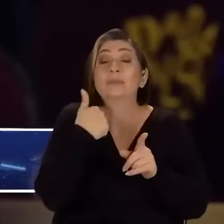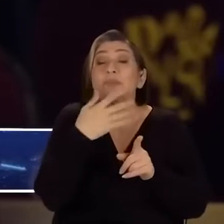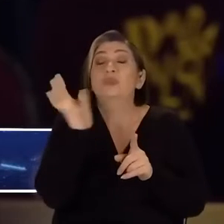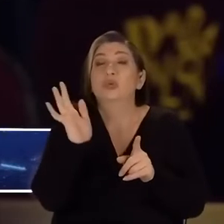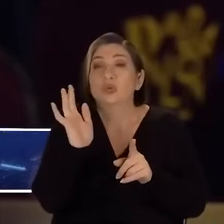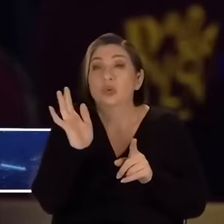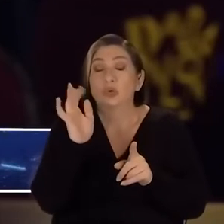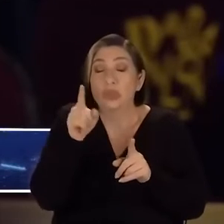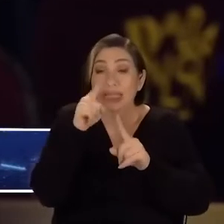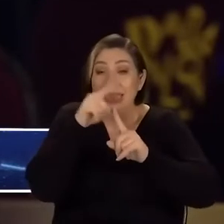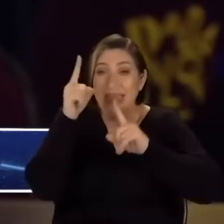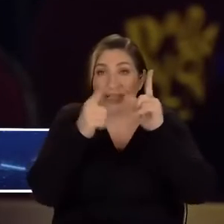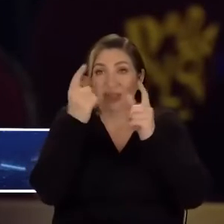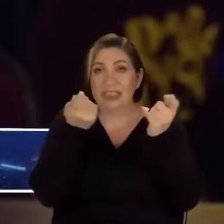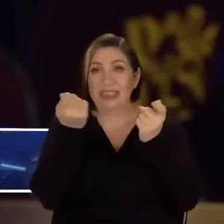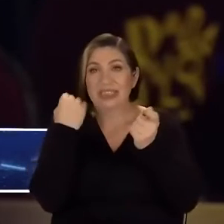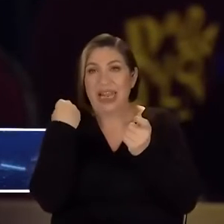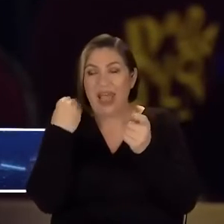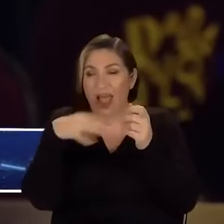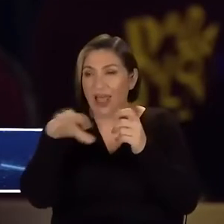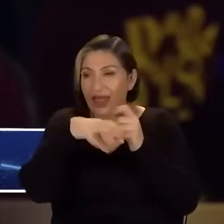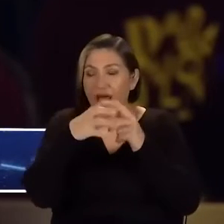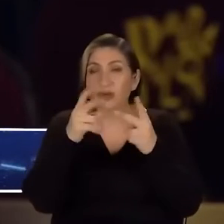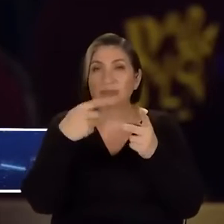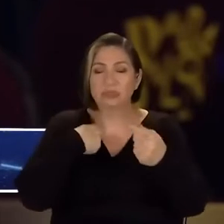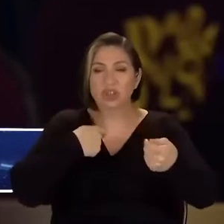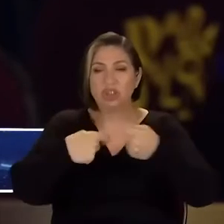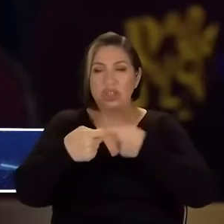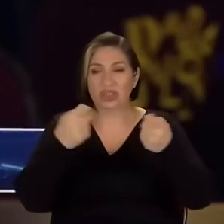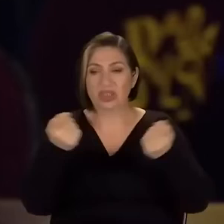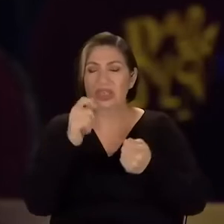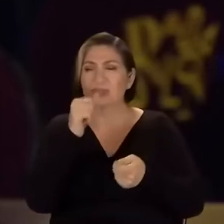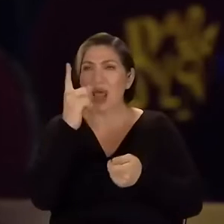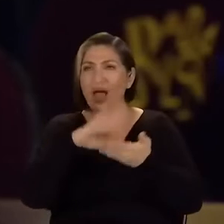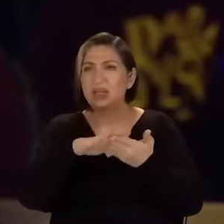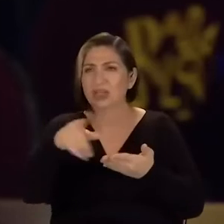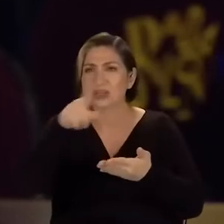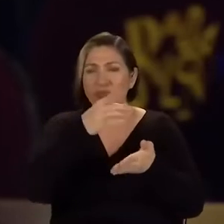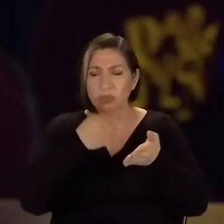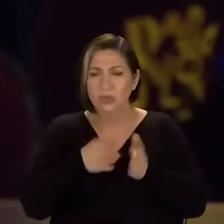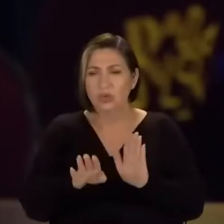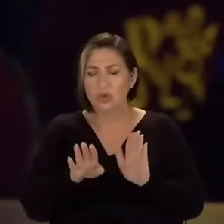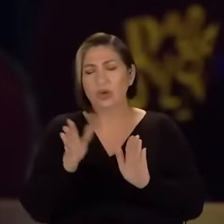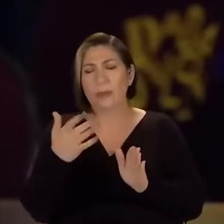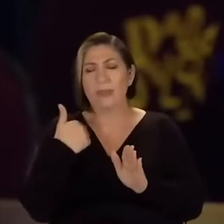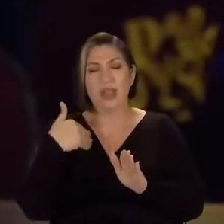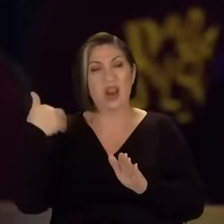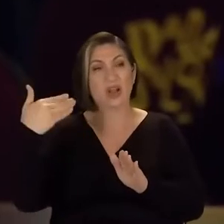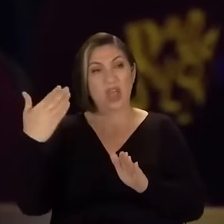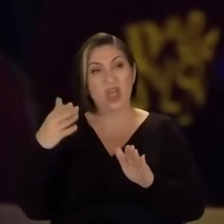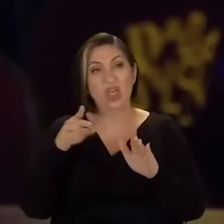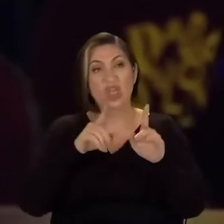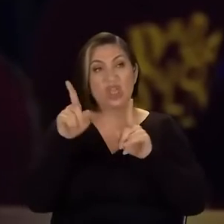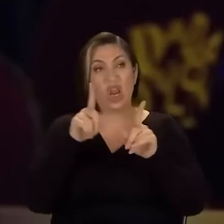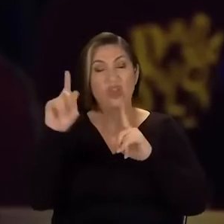yani aslında teknoloji yeni iş alanları açıyor. Tamam, veya bizim şirkette çalışan hiçbir arkadaşım doğduğunda ya ben ileride sosyal